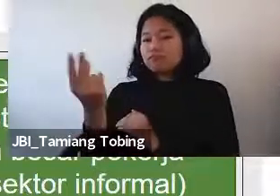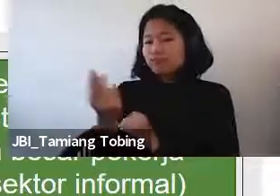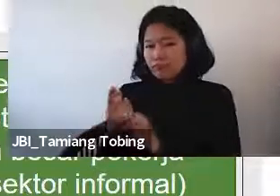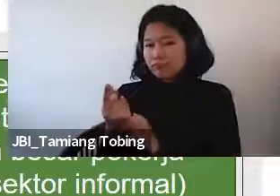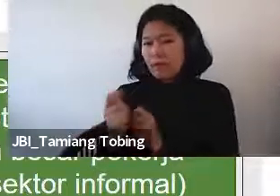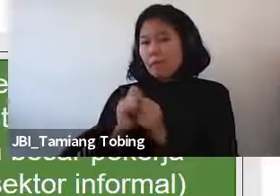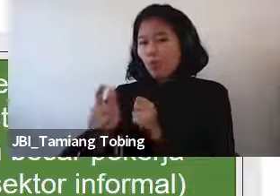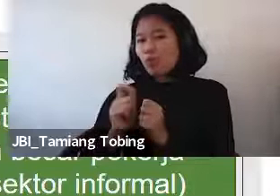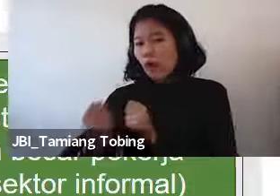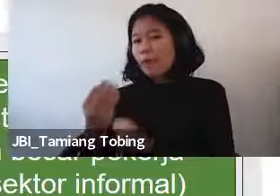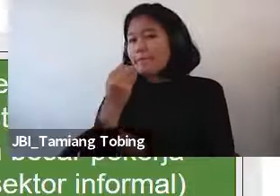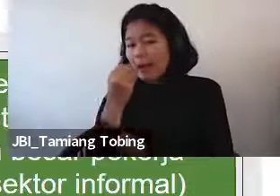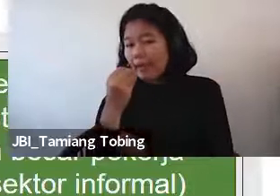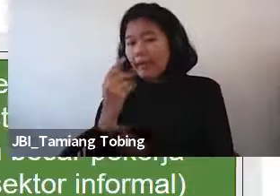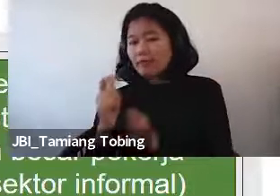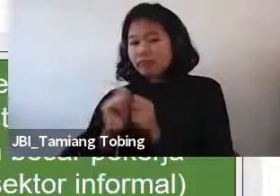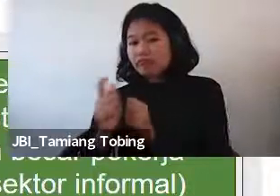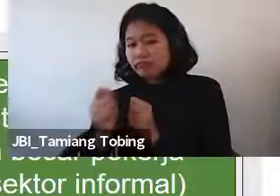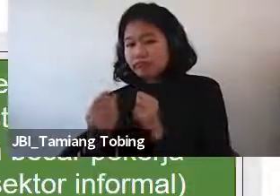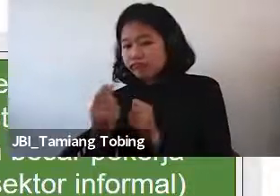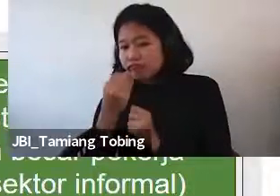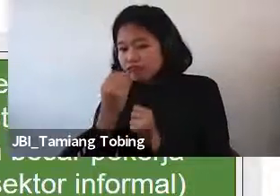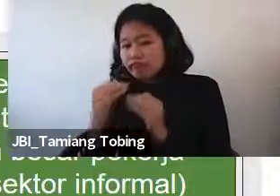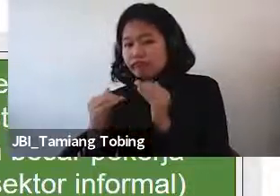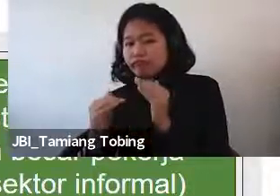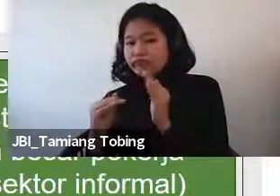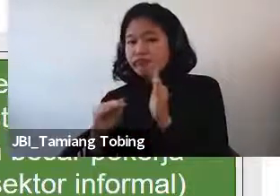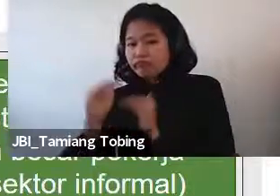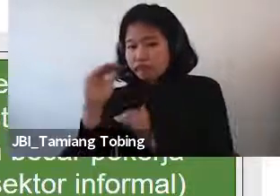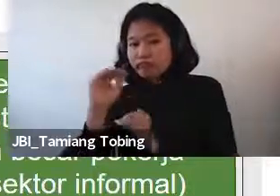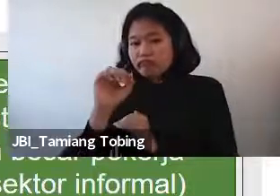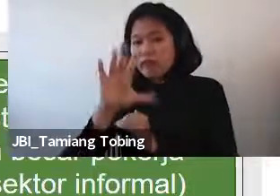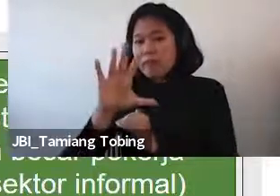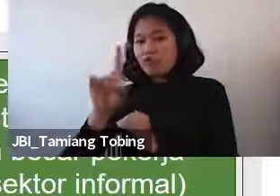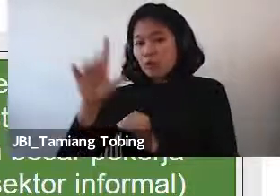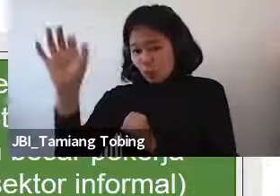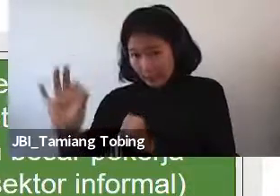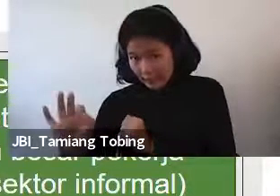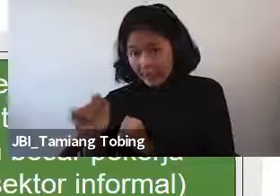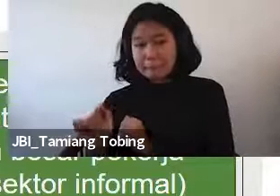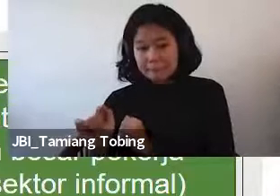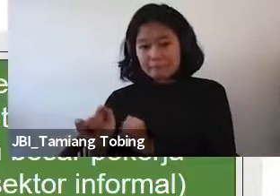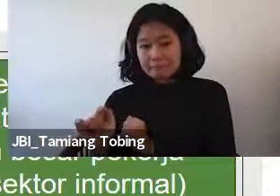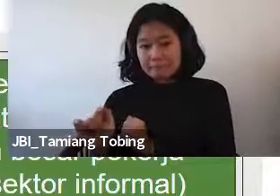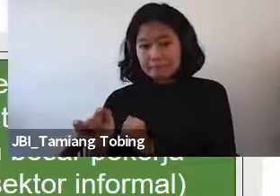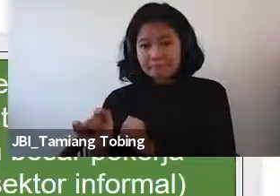pengeluaran pangan itu sampai ya pada angka 51%. Ya, ini disebabkan karena